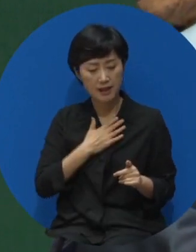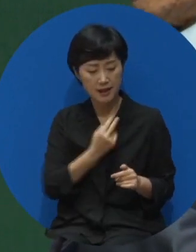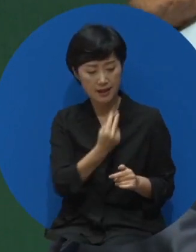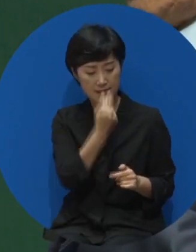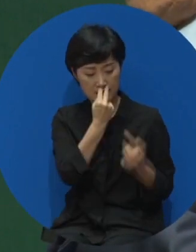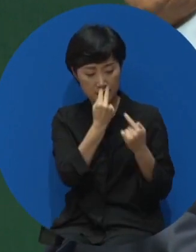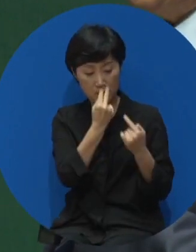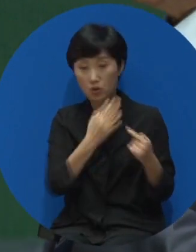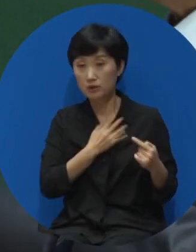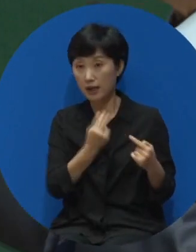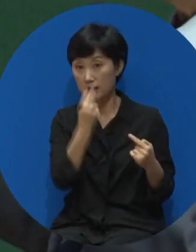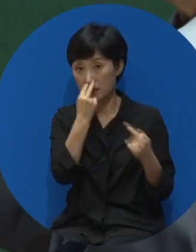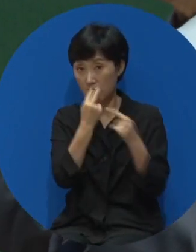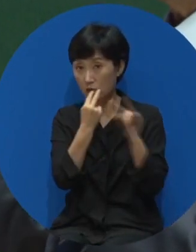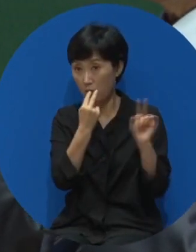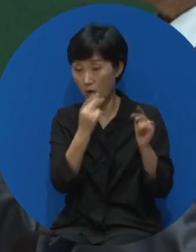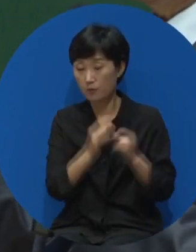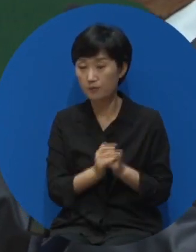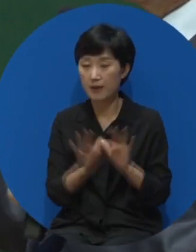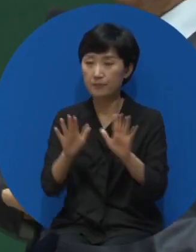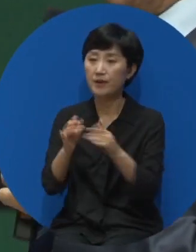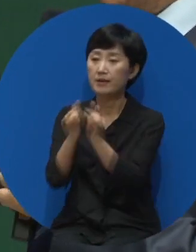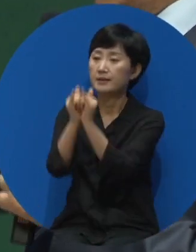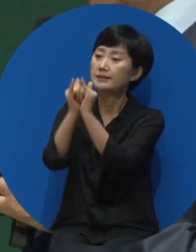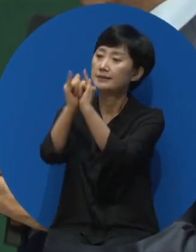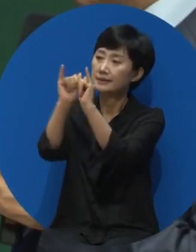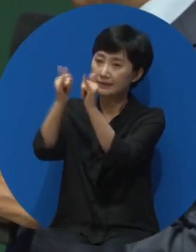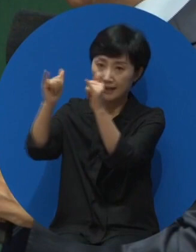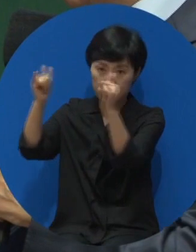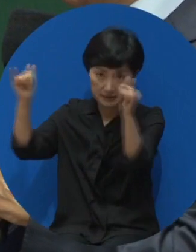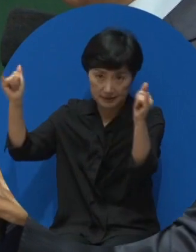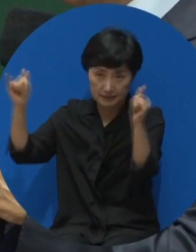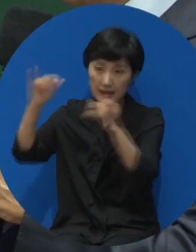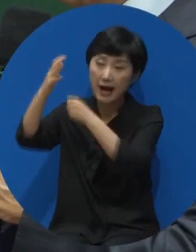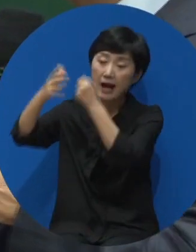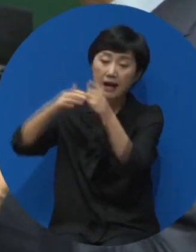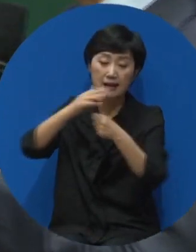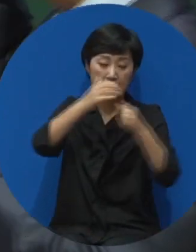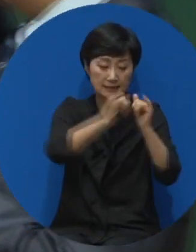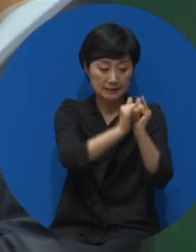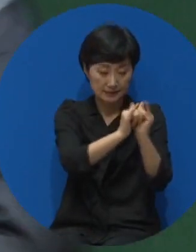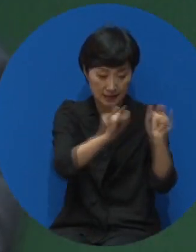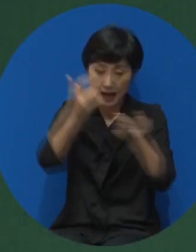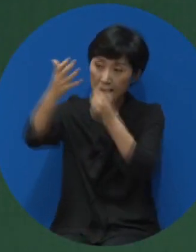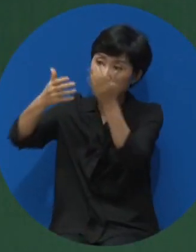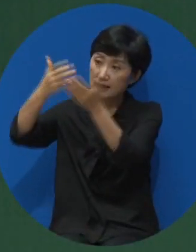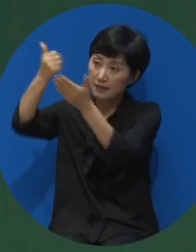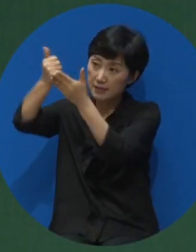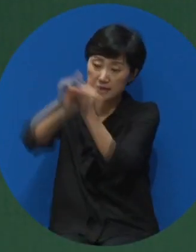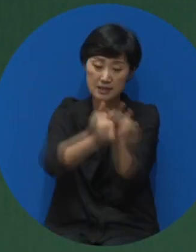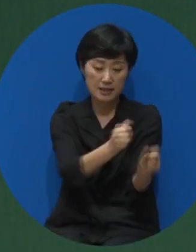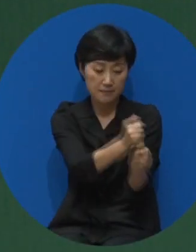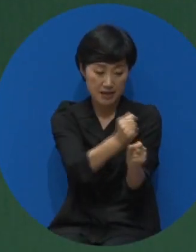とても重要な創世記1章27私の命神の形です。 하나님이 인간에게만 하나님의 형상으로 생명을 심었어요.